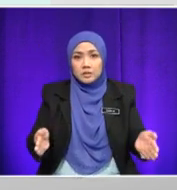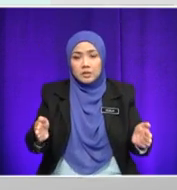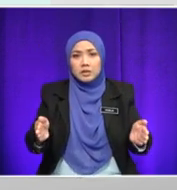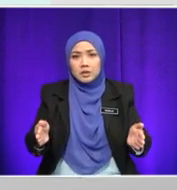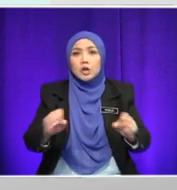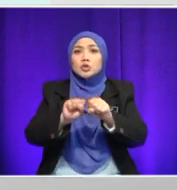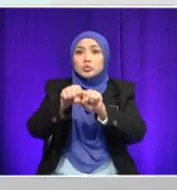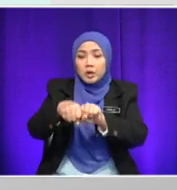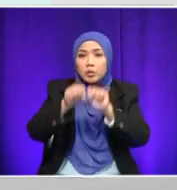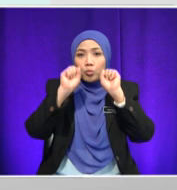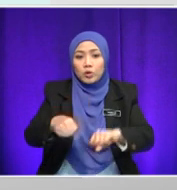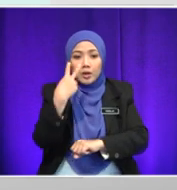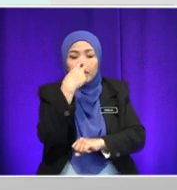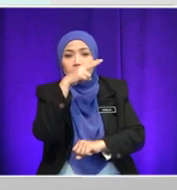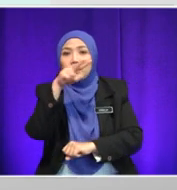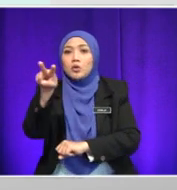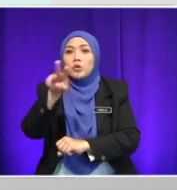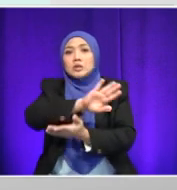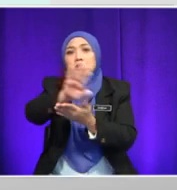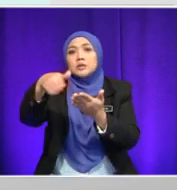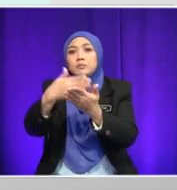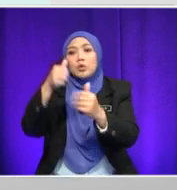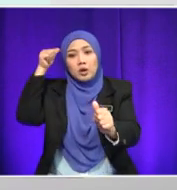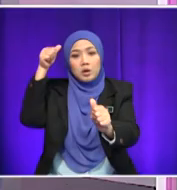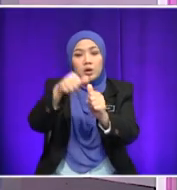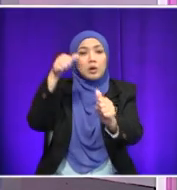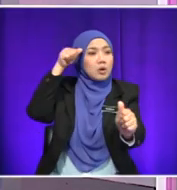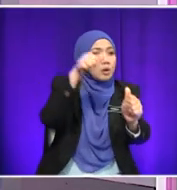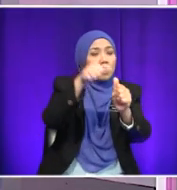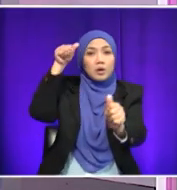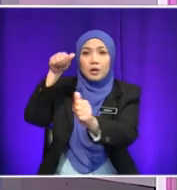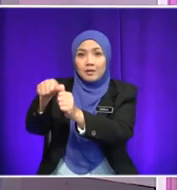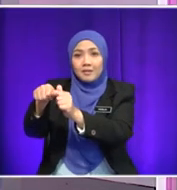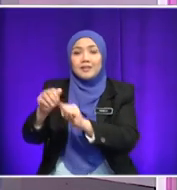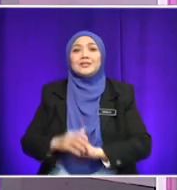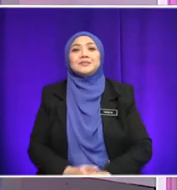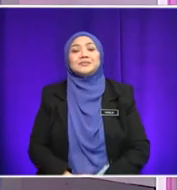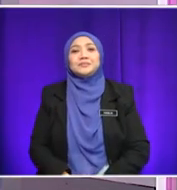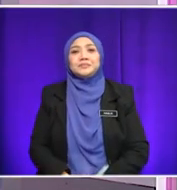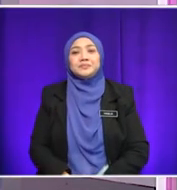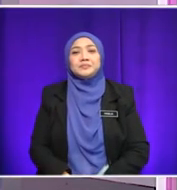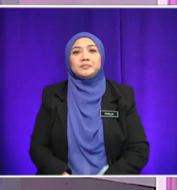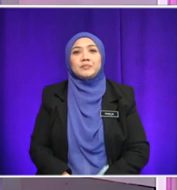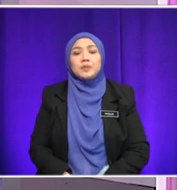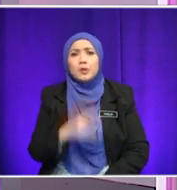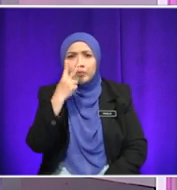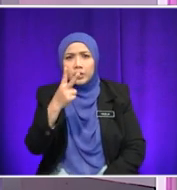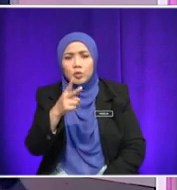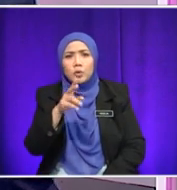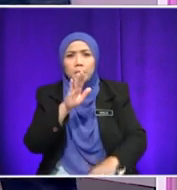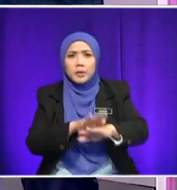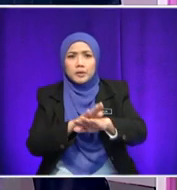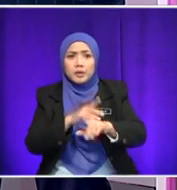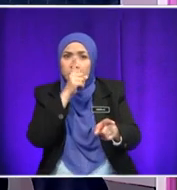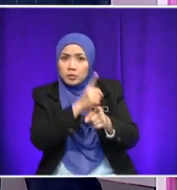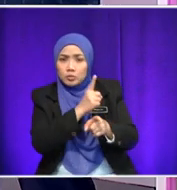dapat dilihat dari semua arah ini contoh berada di tengah-tengah ini pun kalau ikut daripada secara logicnya meja makan